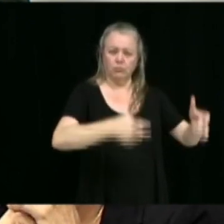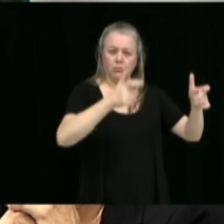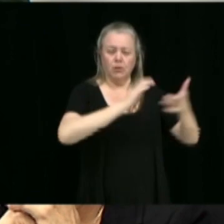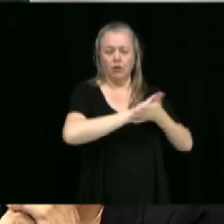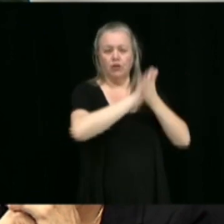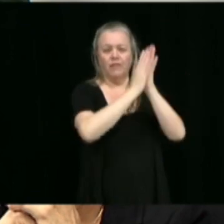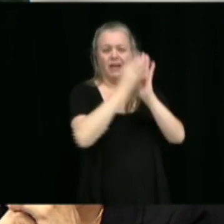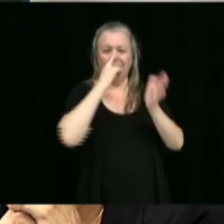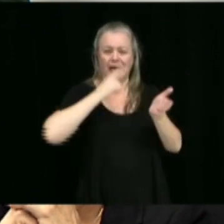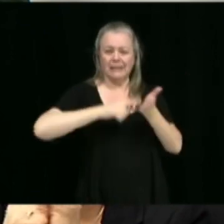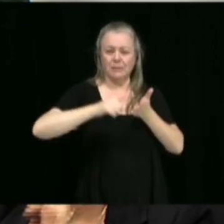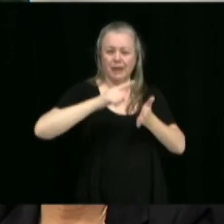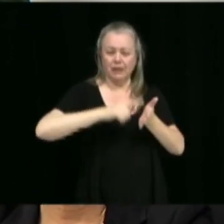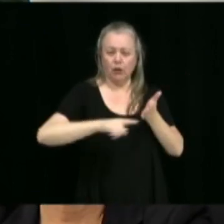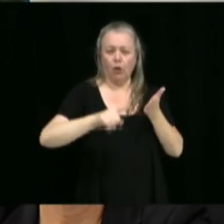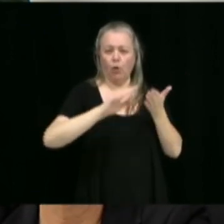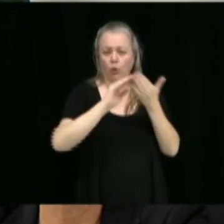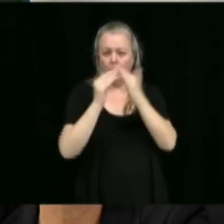en environnement. C'était un oubli.